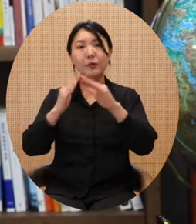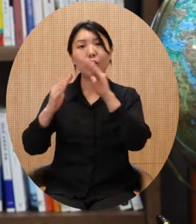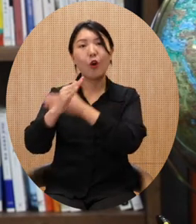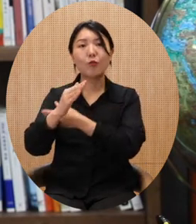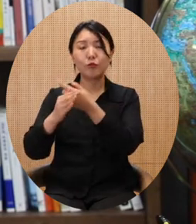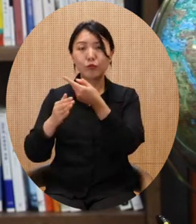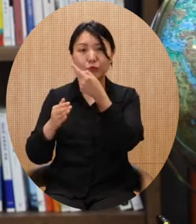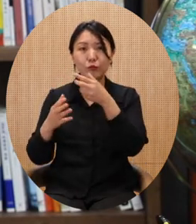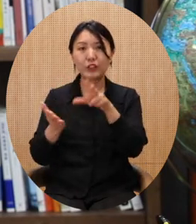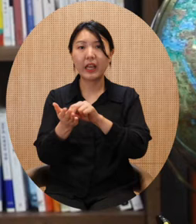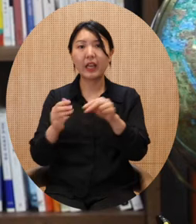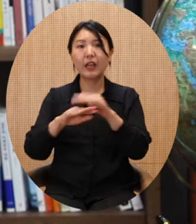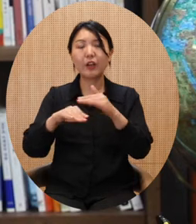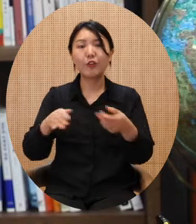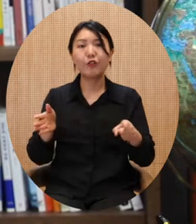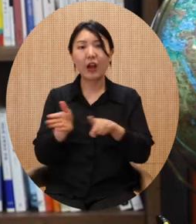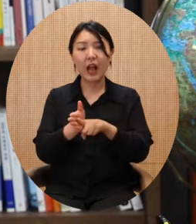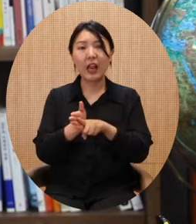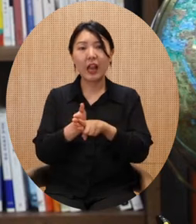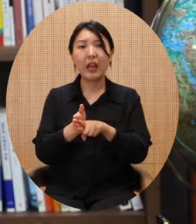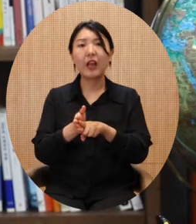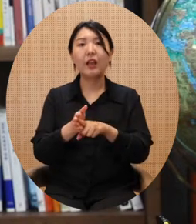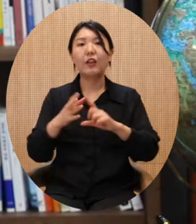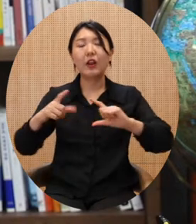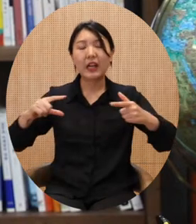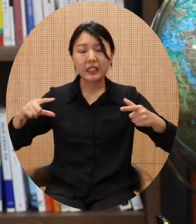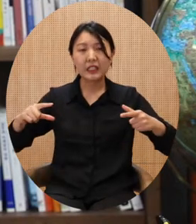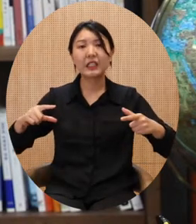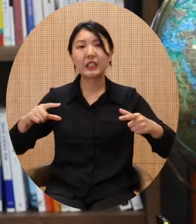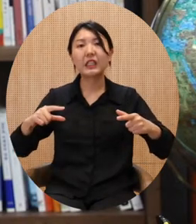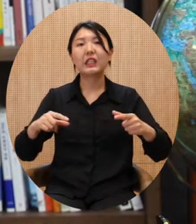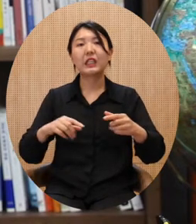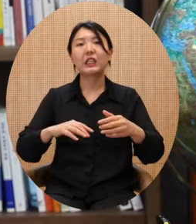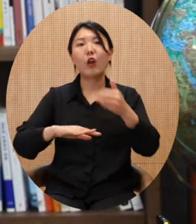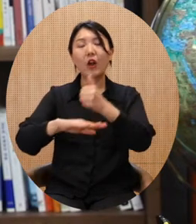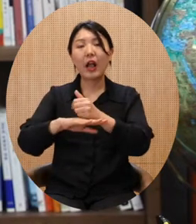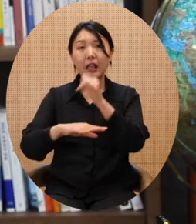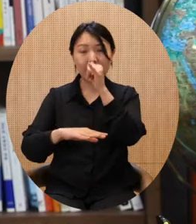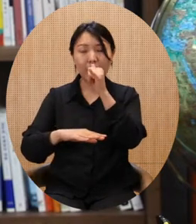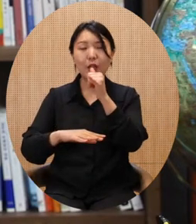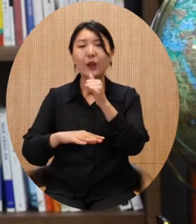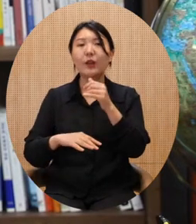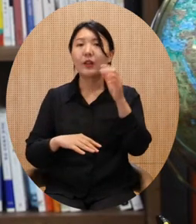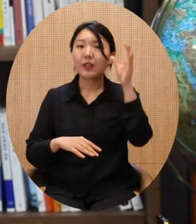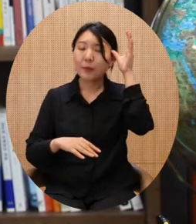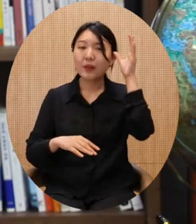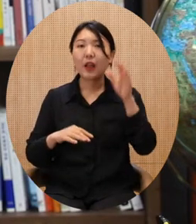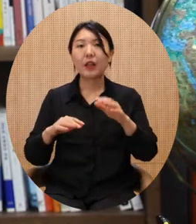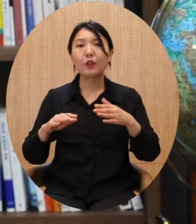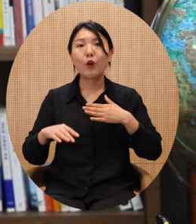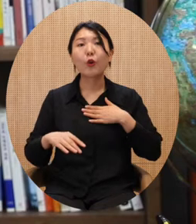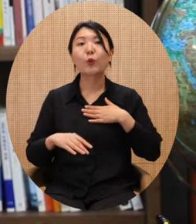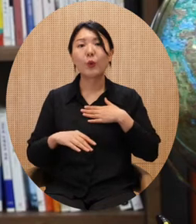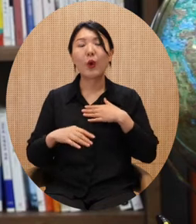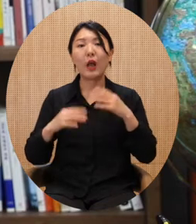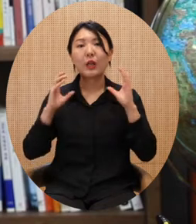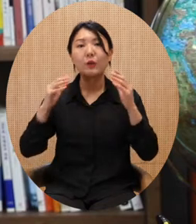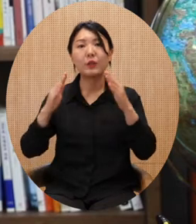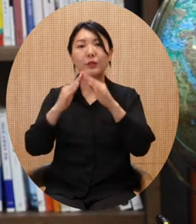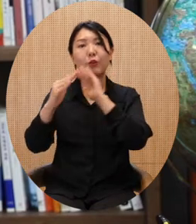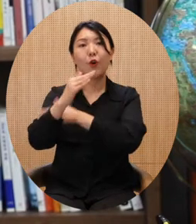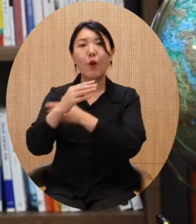주거 문제를 해결할 수 있는 다양한 정책 대안이 도출되기를 바랍니다. 저 또한 아동 주거 보장 확대를